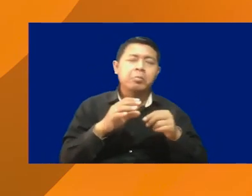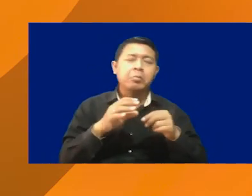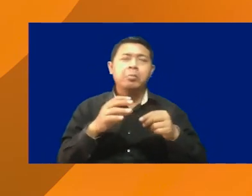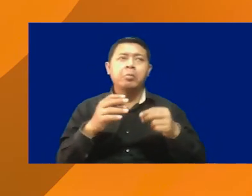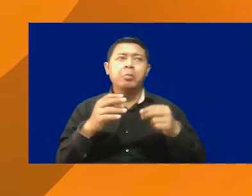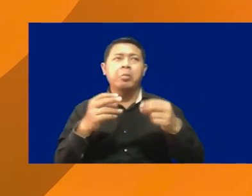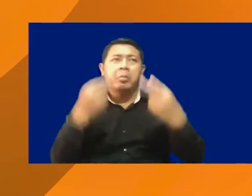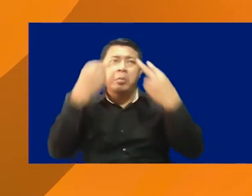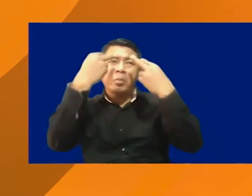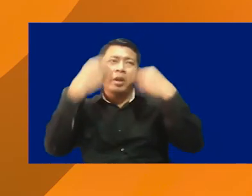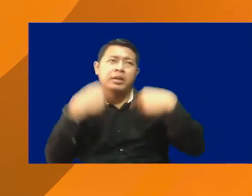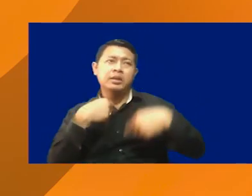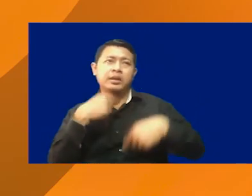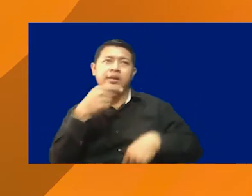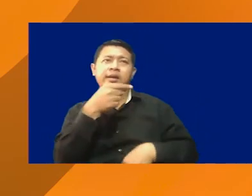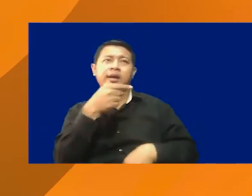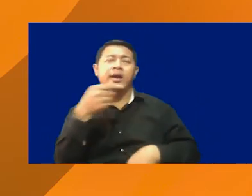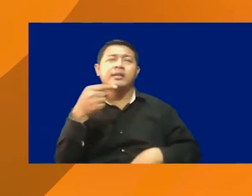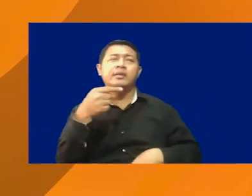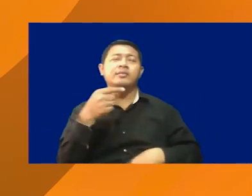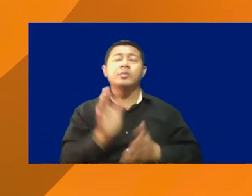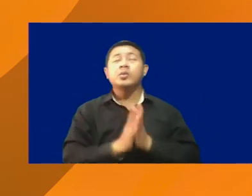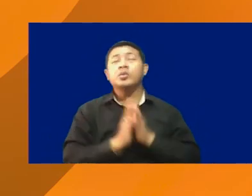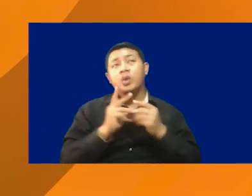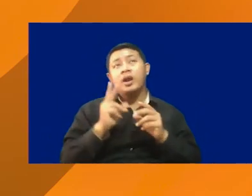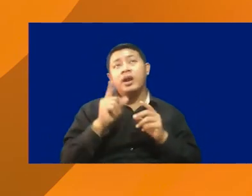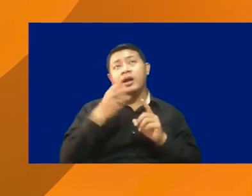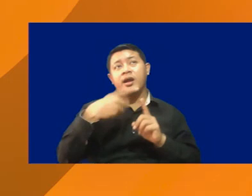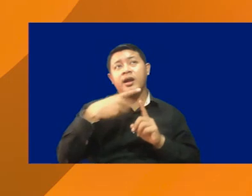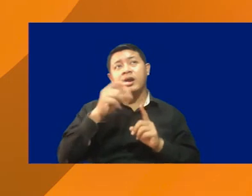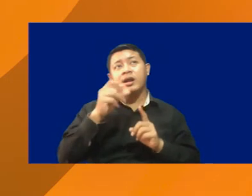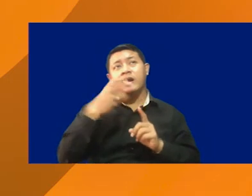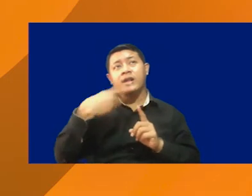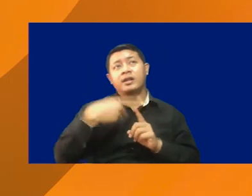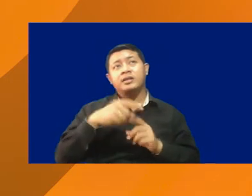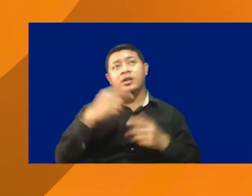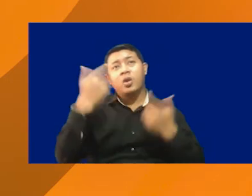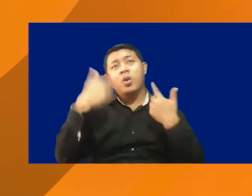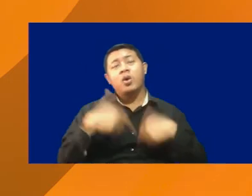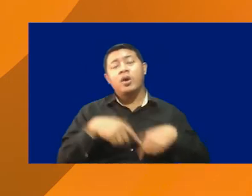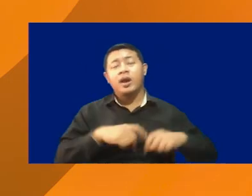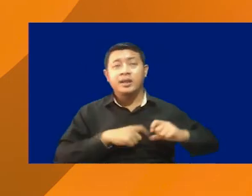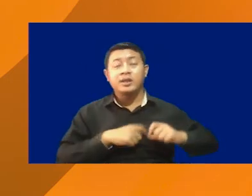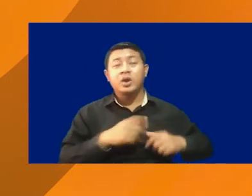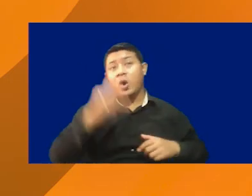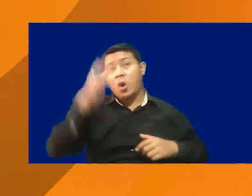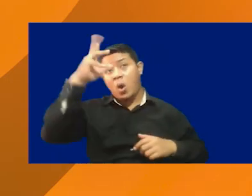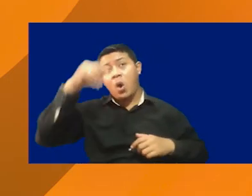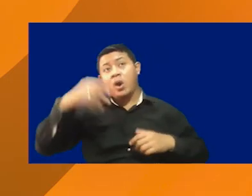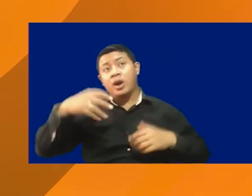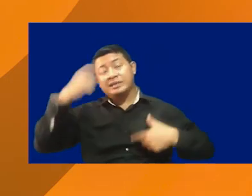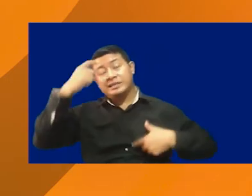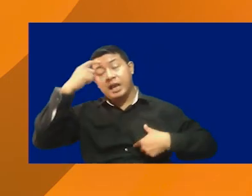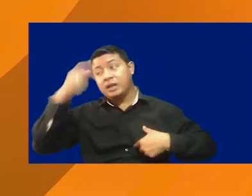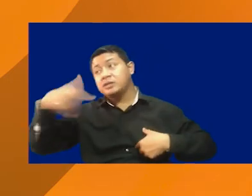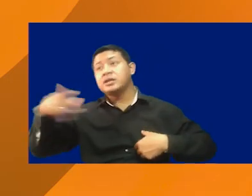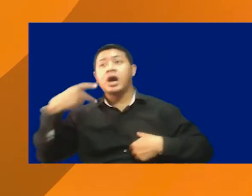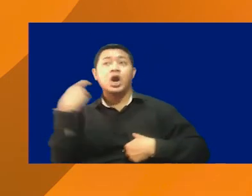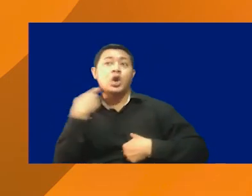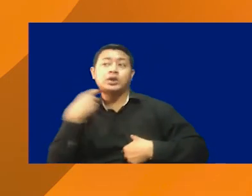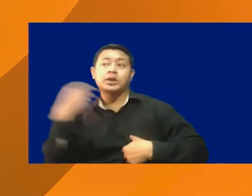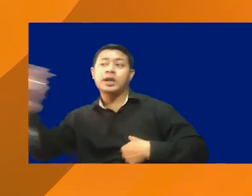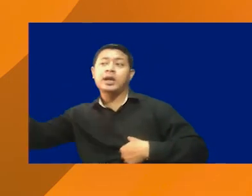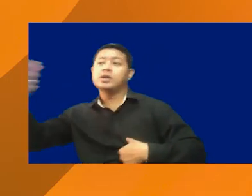retret penyembuhan luka-luka batin. Kalau orang sakit fisik ke dokter dikasih obat sembuh, tapi kalau